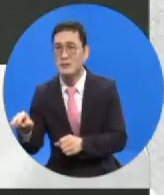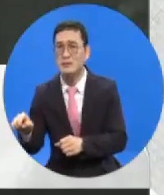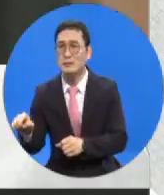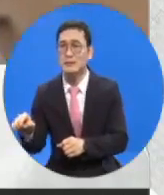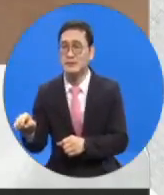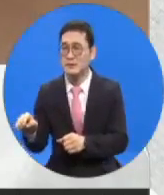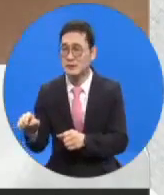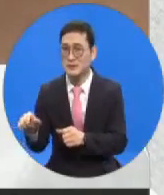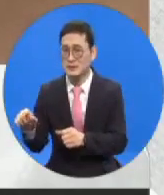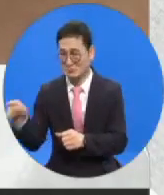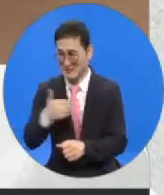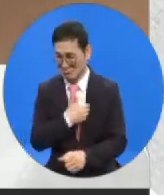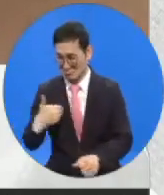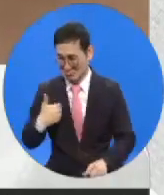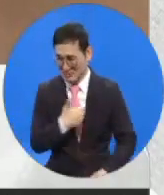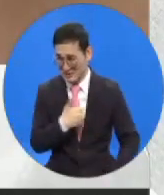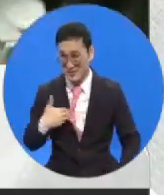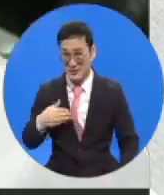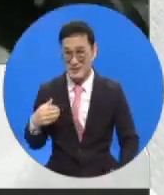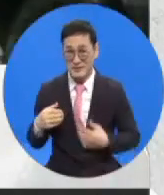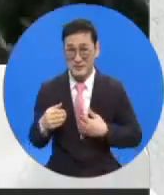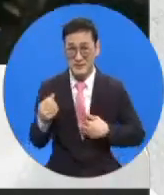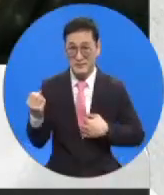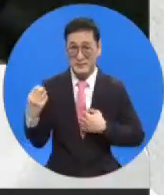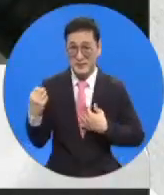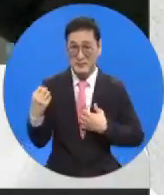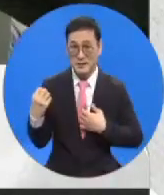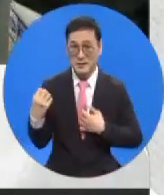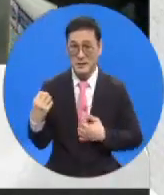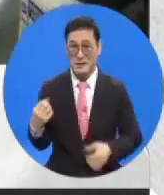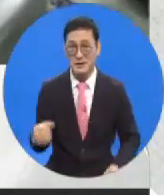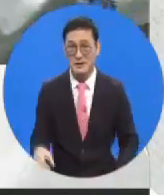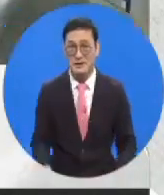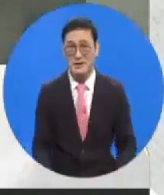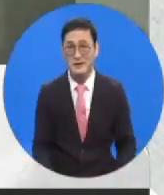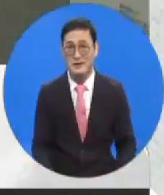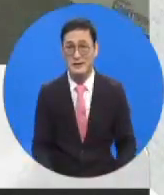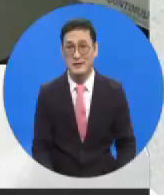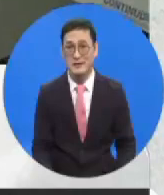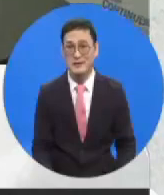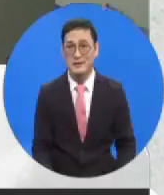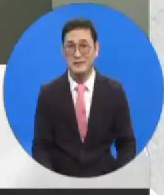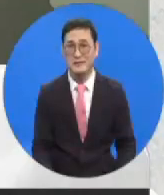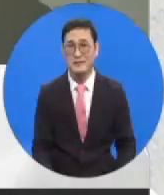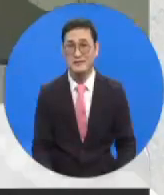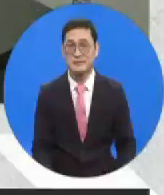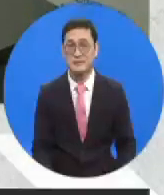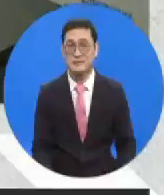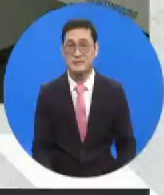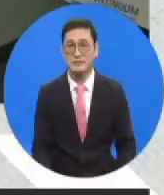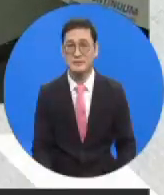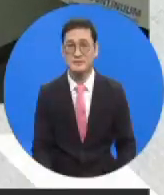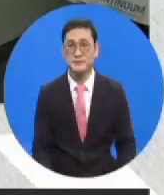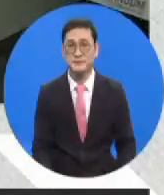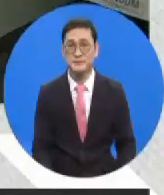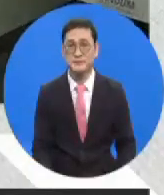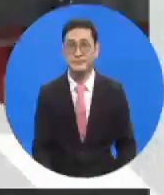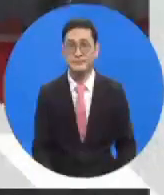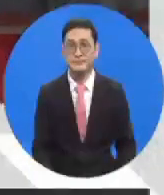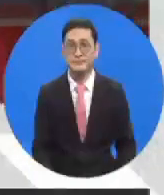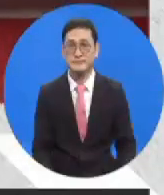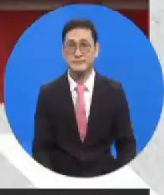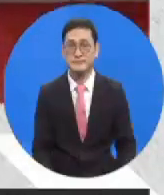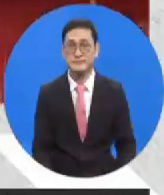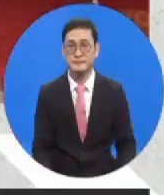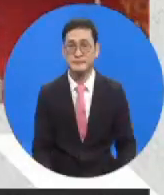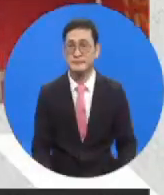이야기하는 경우도 있거든요. 이제 빨라봐야 이제 몇 달이고 뭐 언제까지 돼야 이제 될 것 같다라고 말해놓고 그거보다 당겨지면 더 좋은 거지 않습니까? 맞습니다.